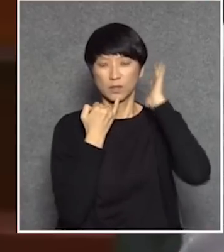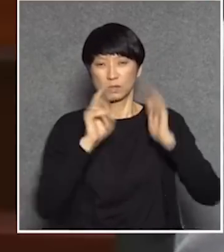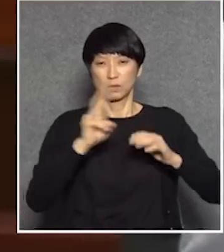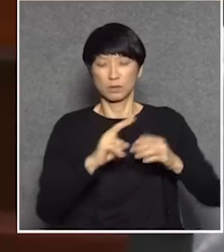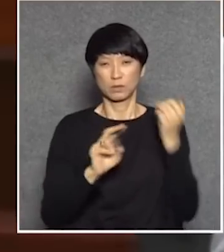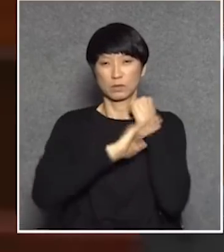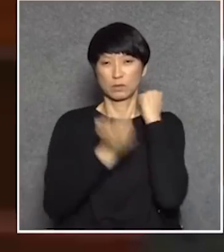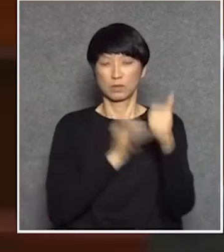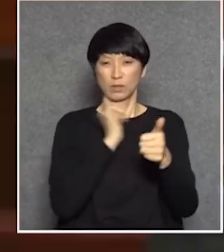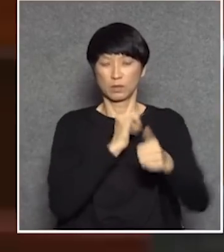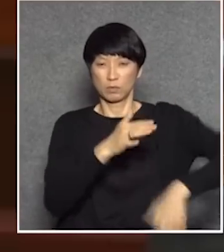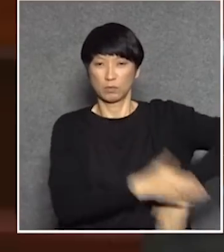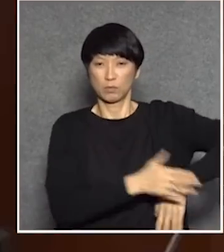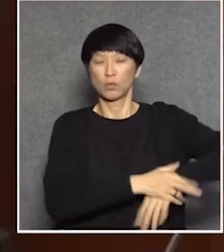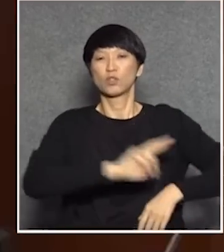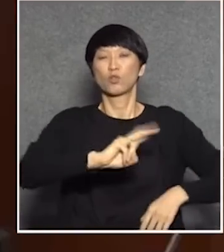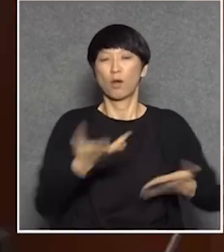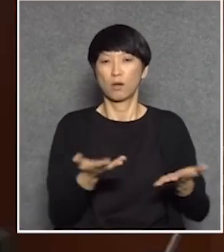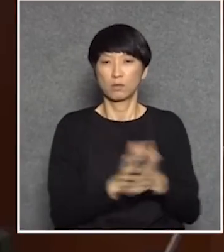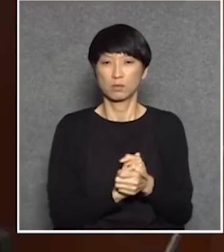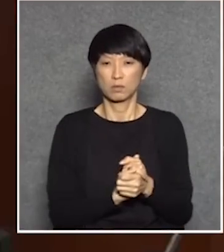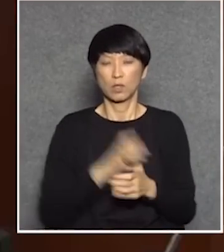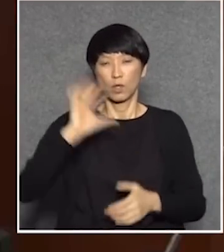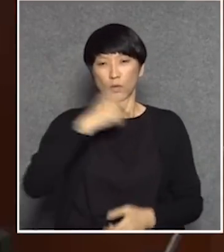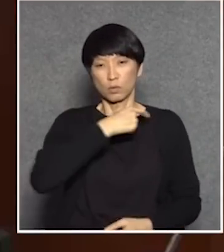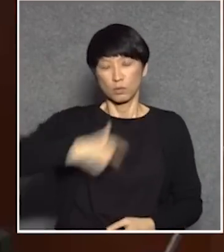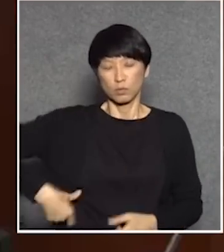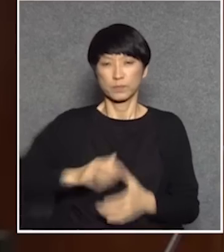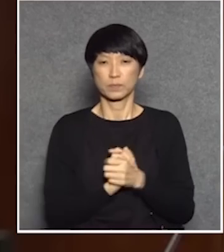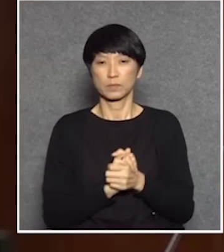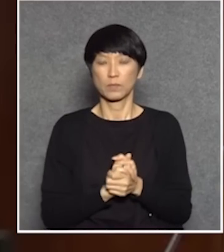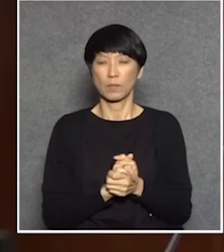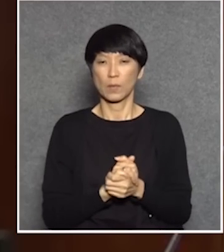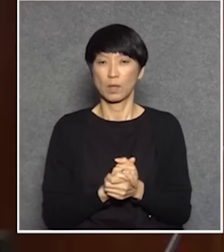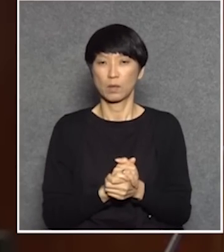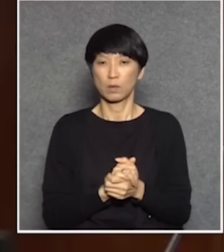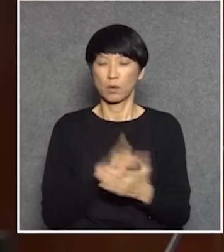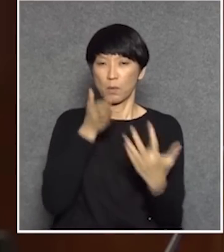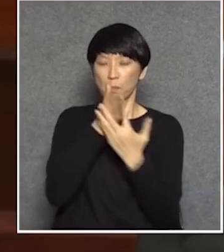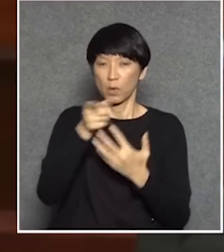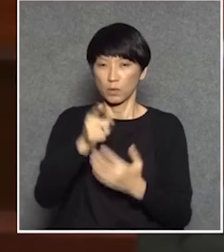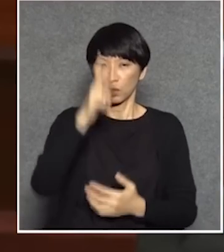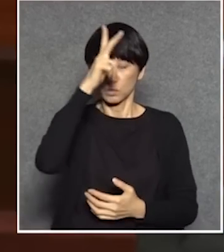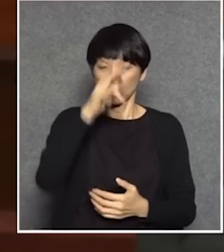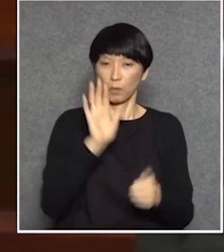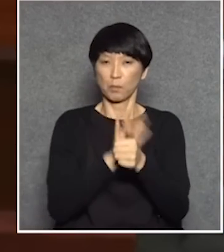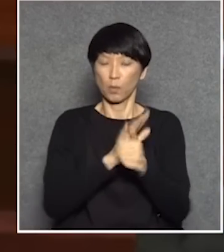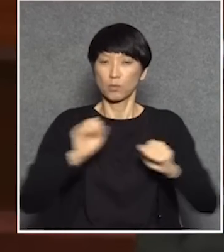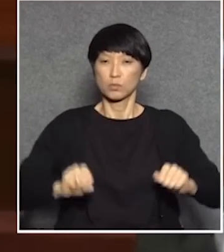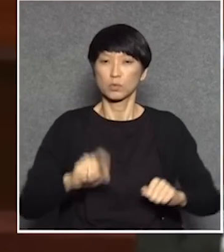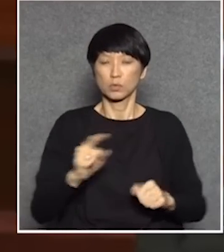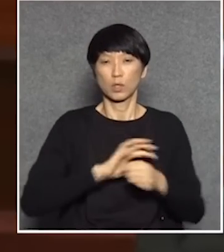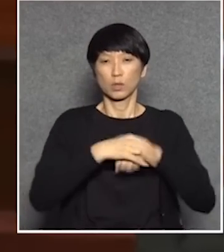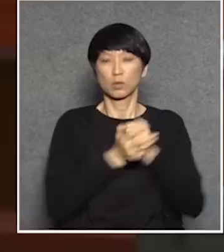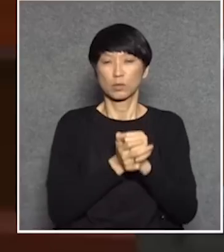長啦，我嗰日喺帳委會嚇，即係質問佢嘅時候，即係佢就企喺政府嗰度啦。所以呢個世界就係咁啦，屁股決